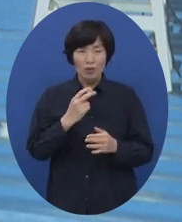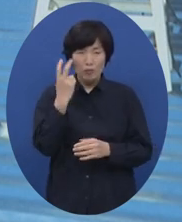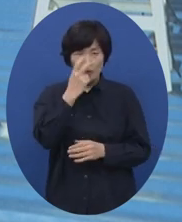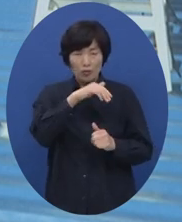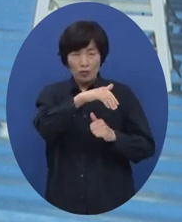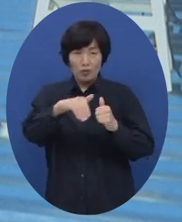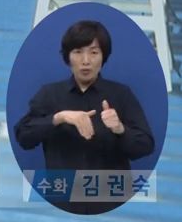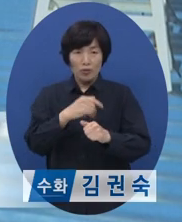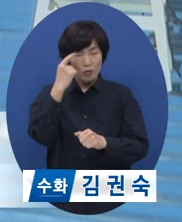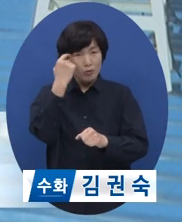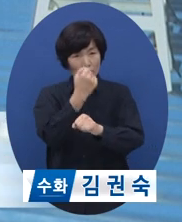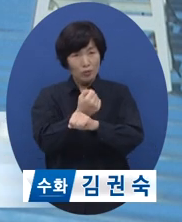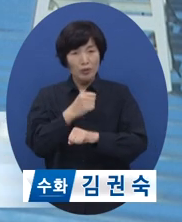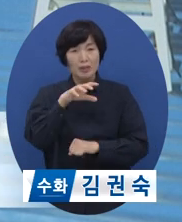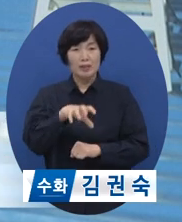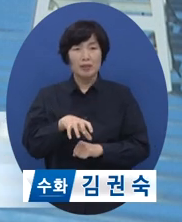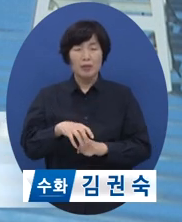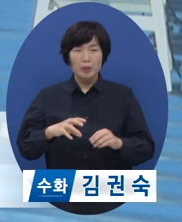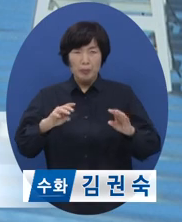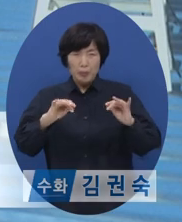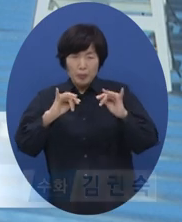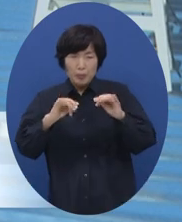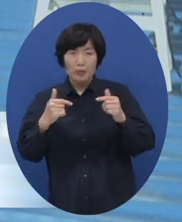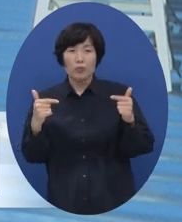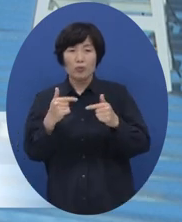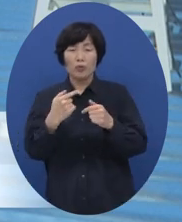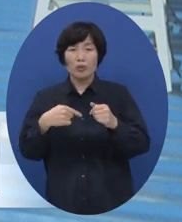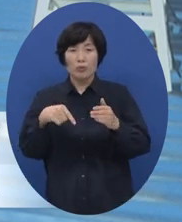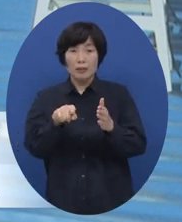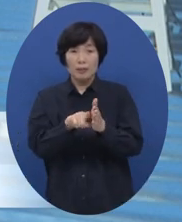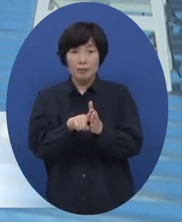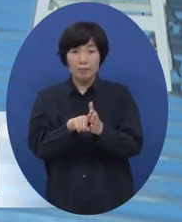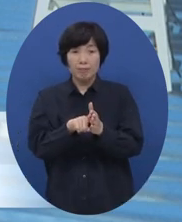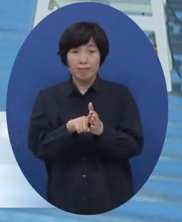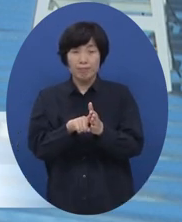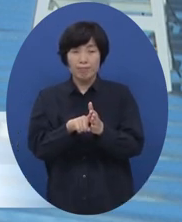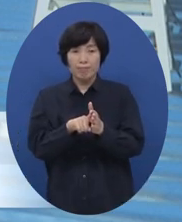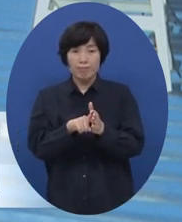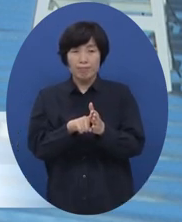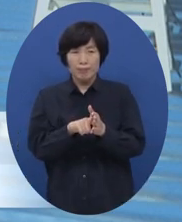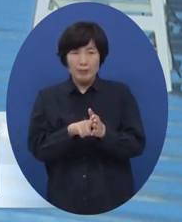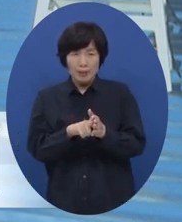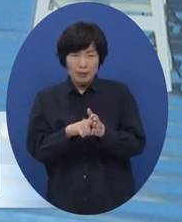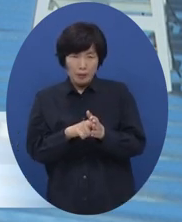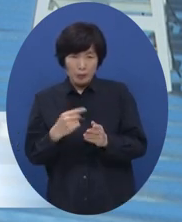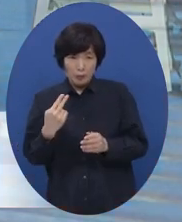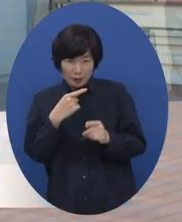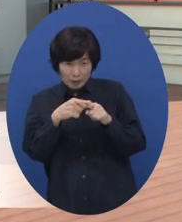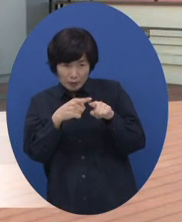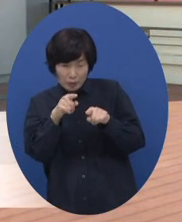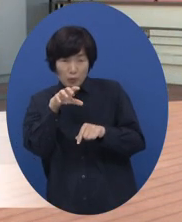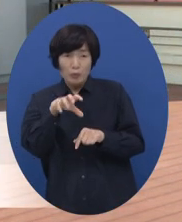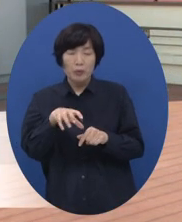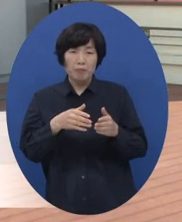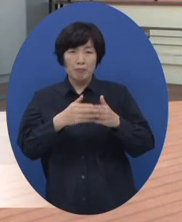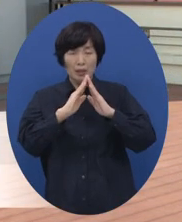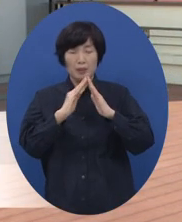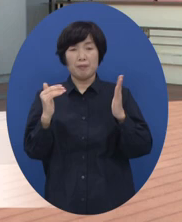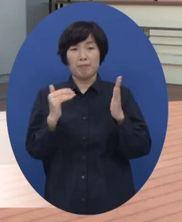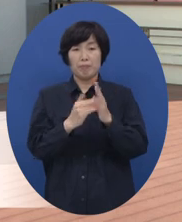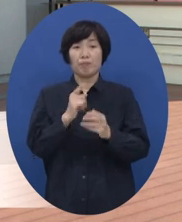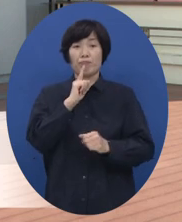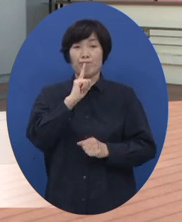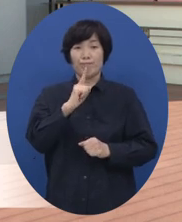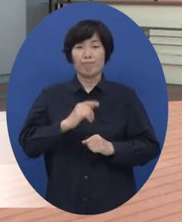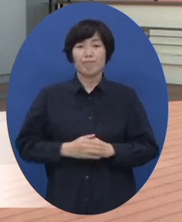경기도보건환경연구원은 미세먼지 감축을 위해 3년여 동안 추진한 권역별 미세먼지 대기성분 측정소 설치를 완료했다고